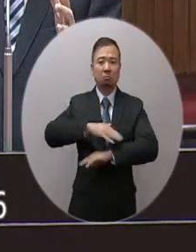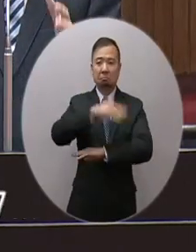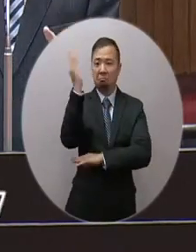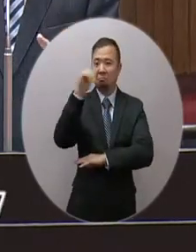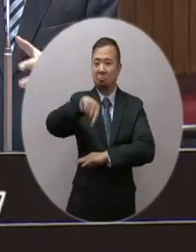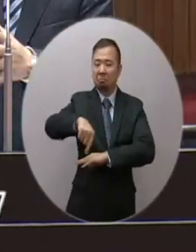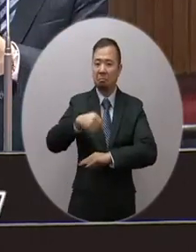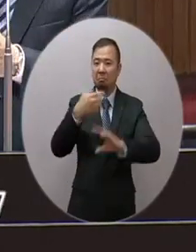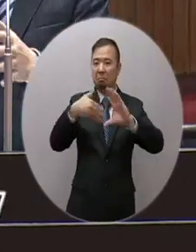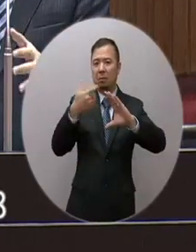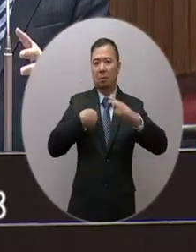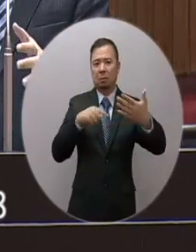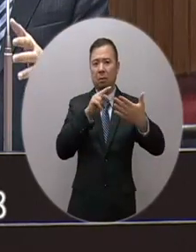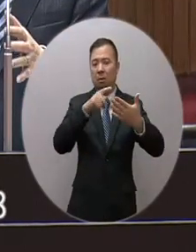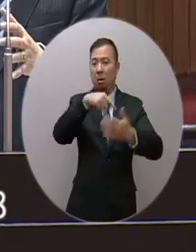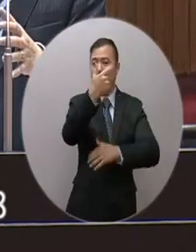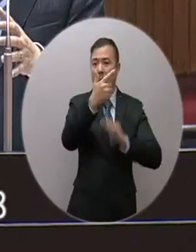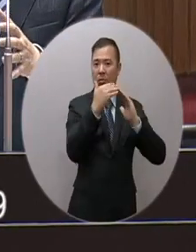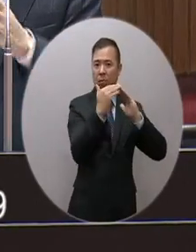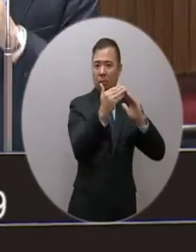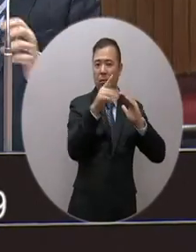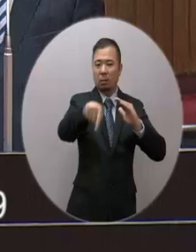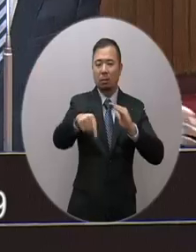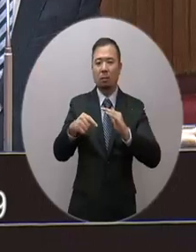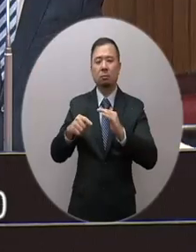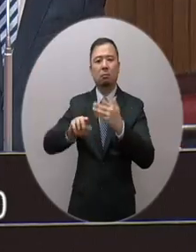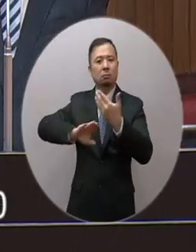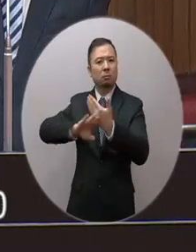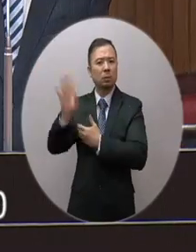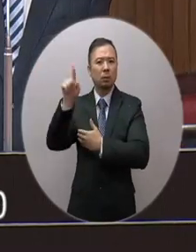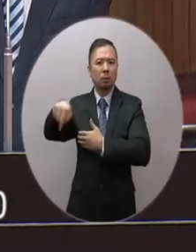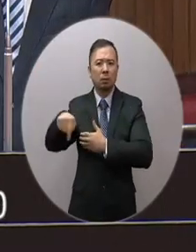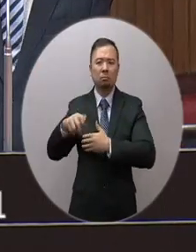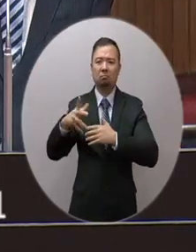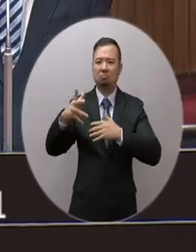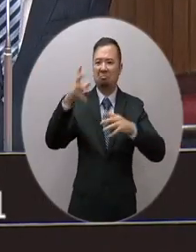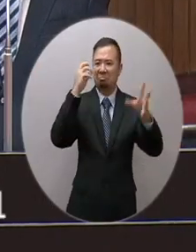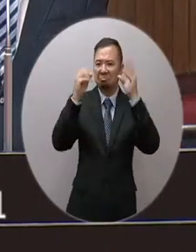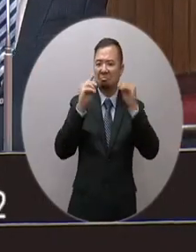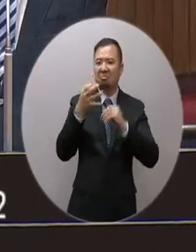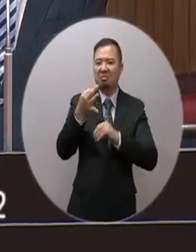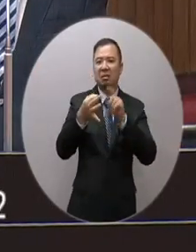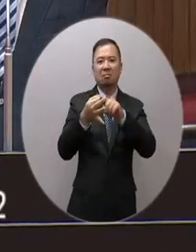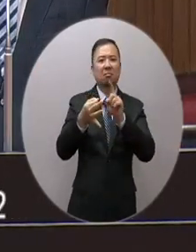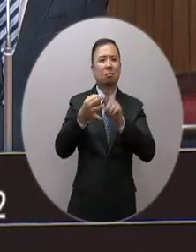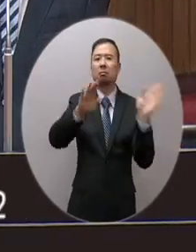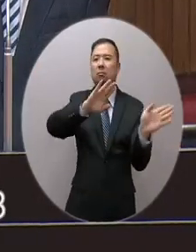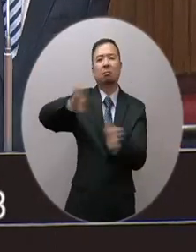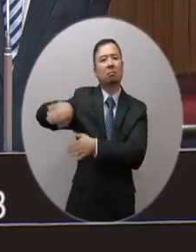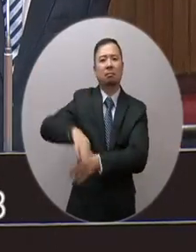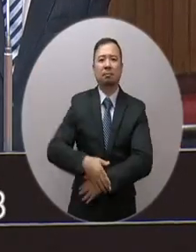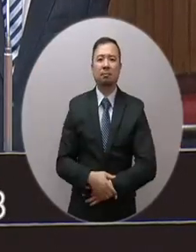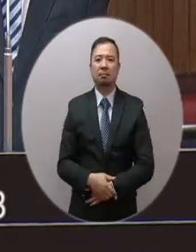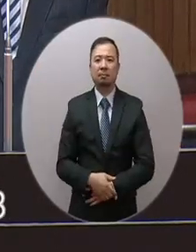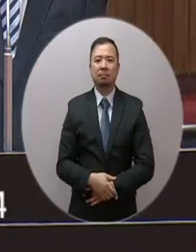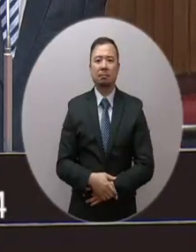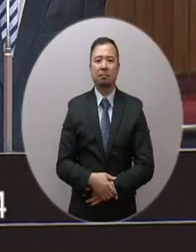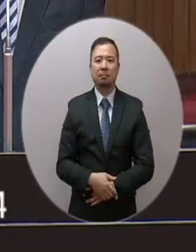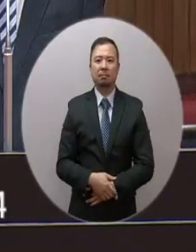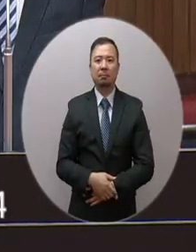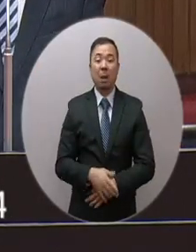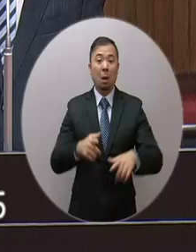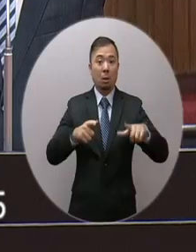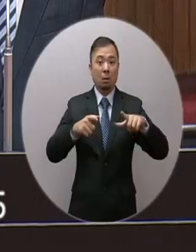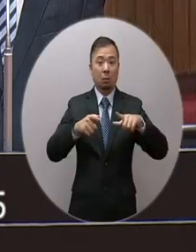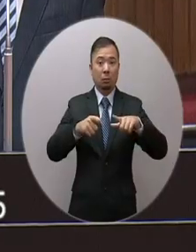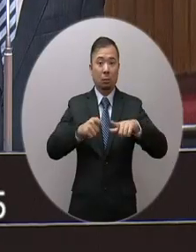已经发现说，六都跟非六都之间资源上是，不要说经费了，经费是另外一件事情，包括我们公务